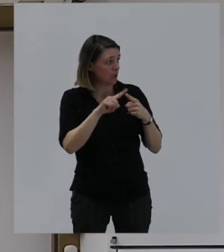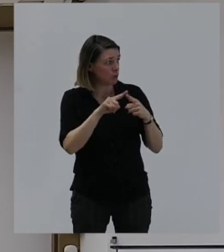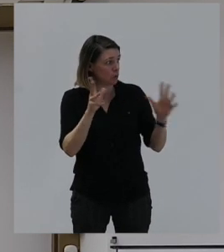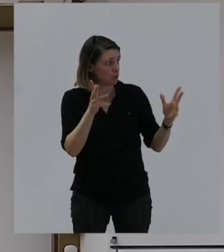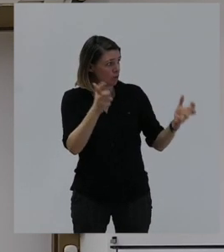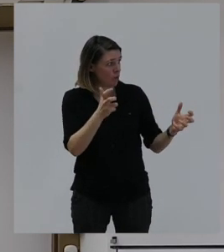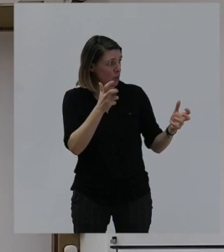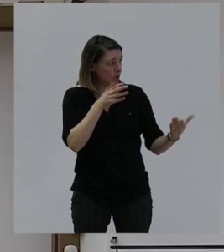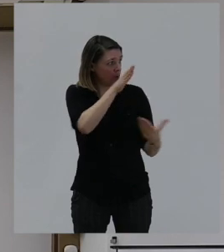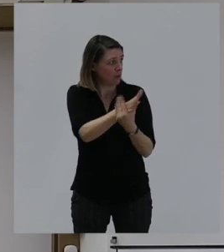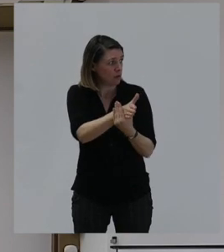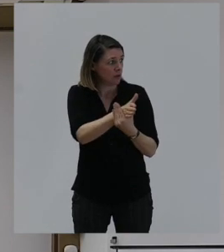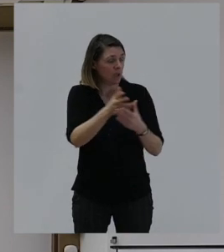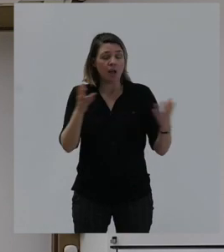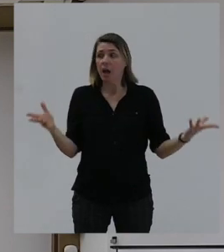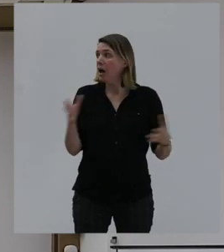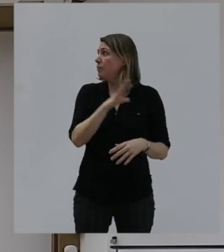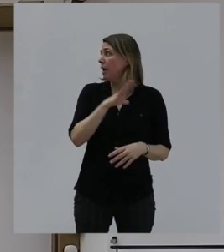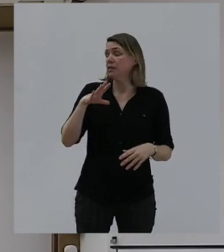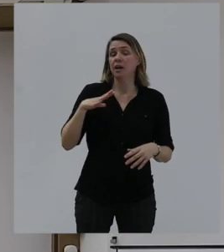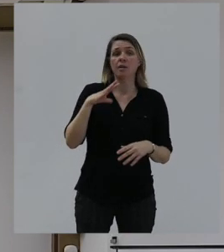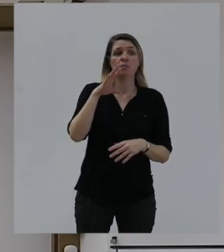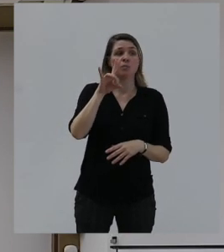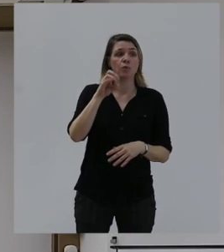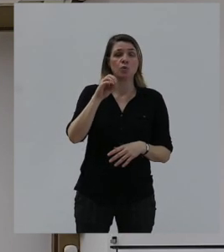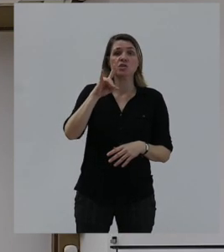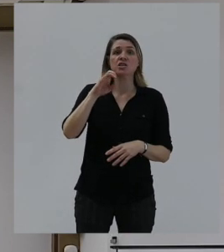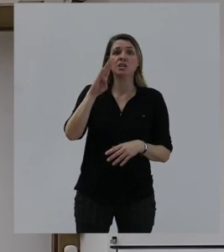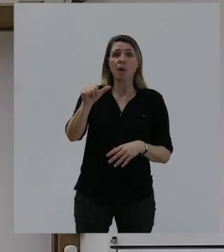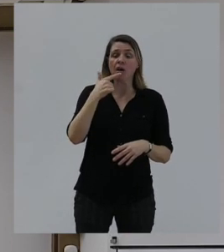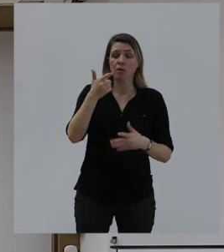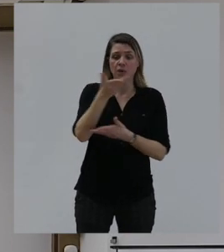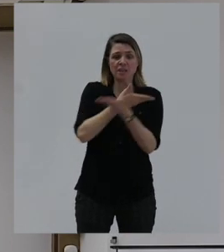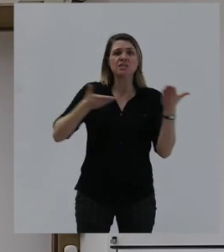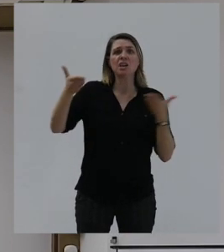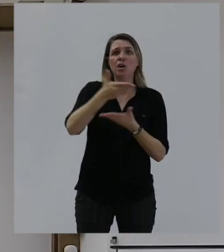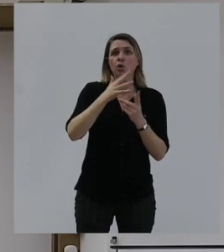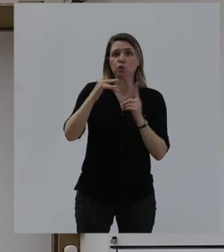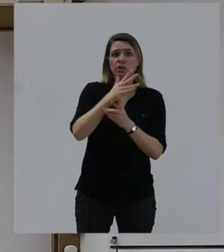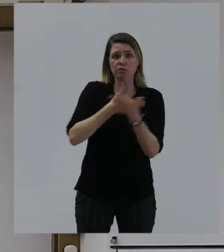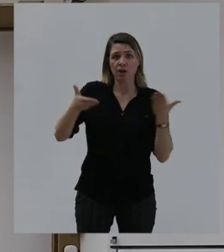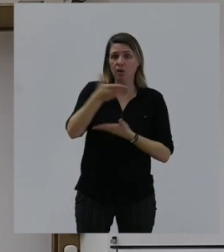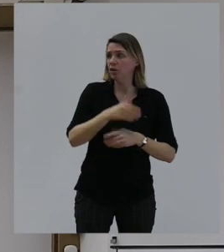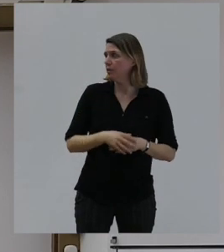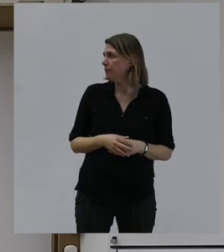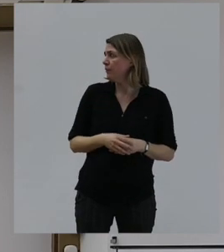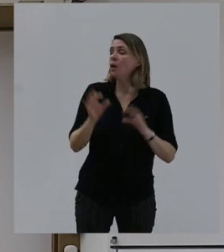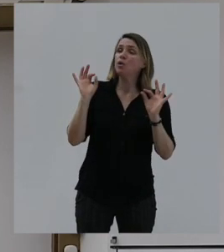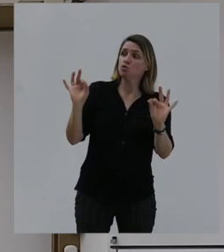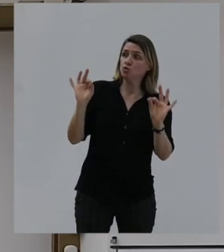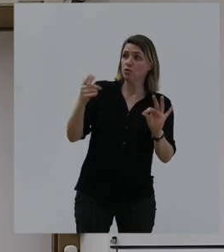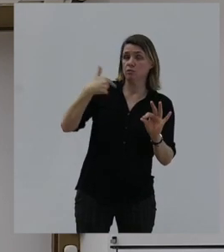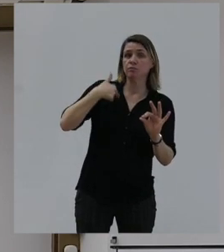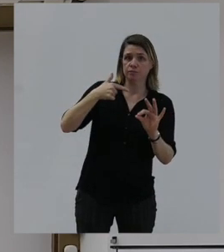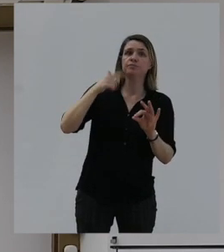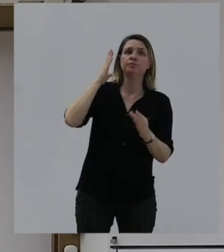Sinon, Isabelle Bouchiba, tout à l'heure, parlait du dialogue social, mais je... Je veux bien ajouter un mot sur ce